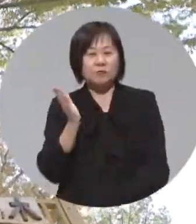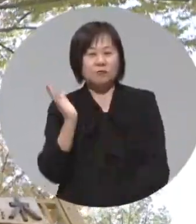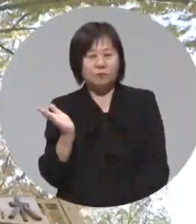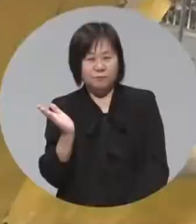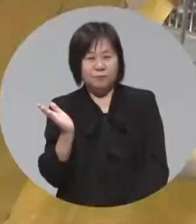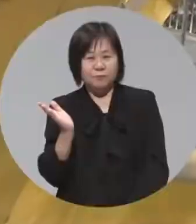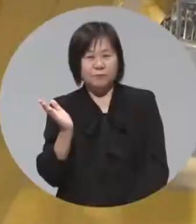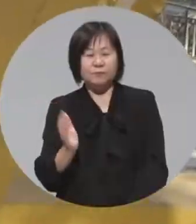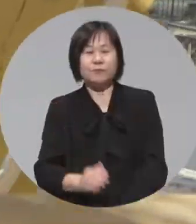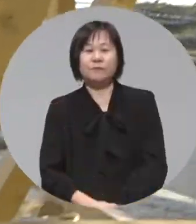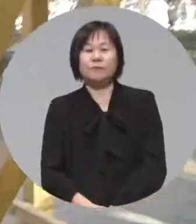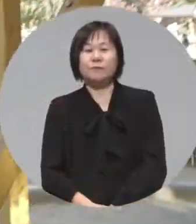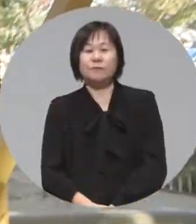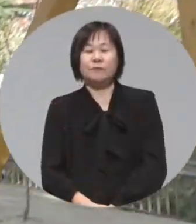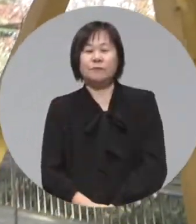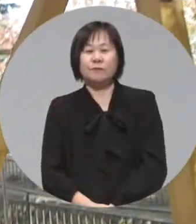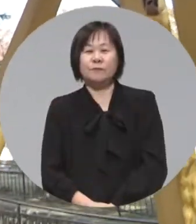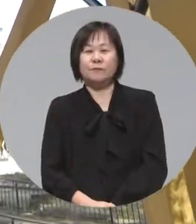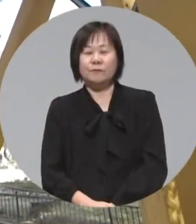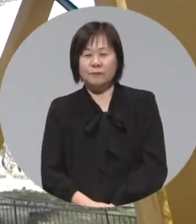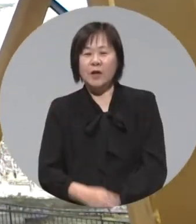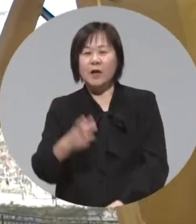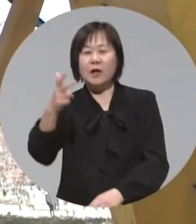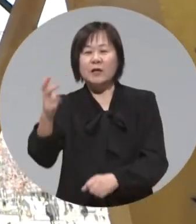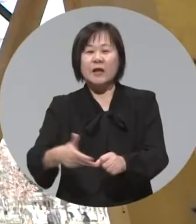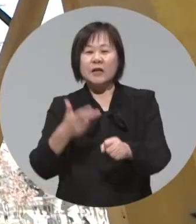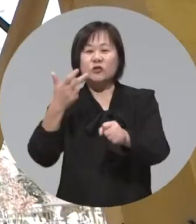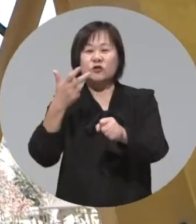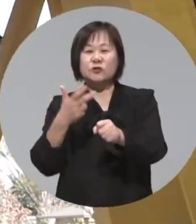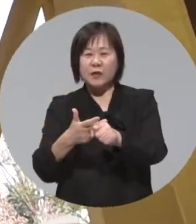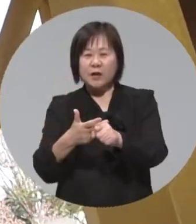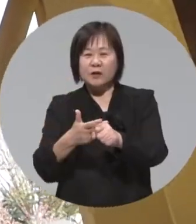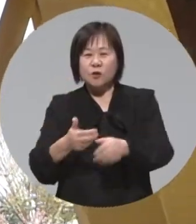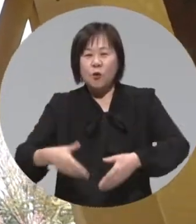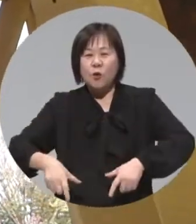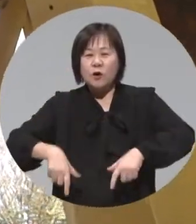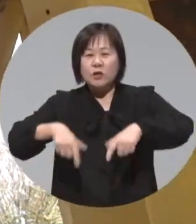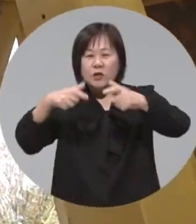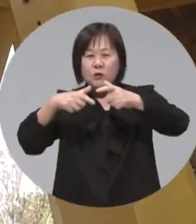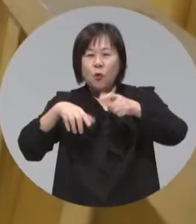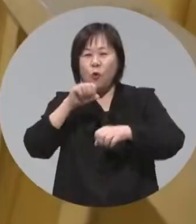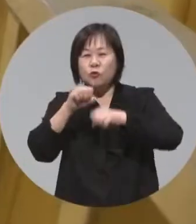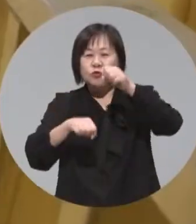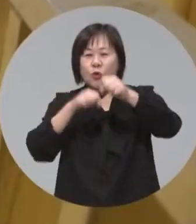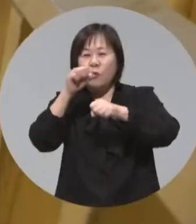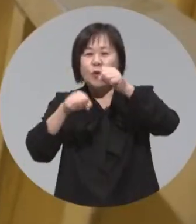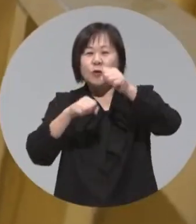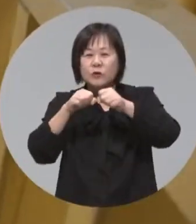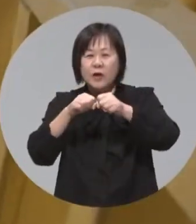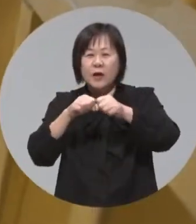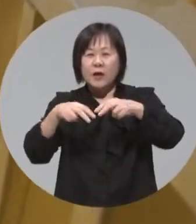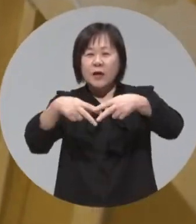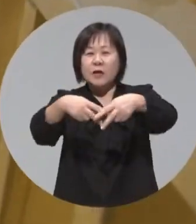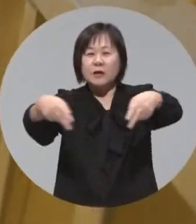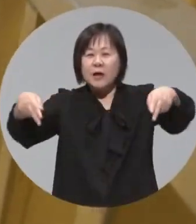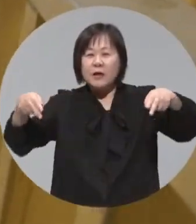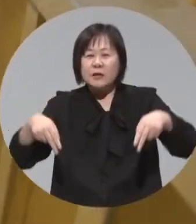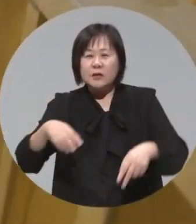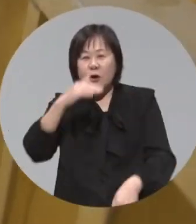木。樹齢70年の欅の木を登りデッキで見晴らしを楽しむことができます